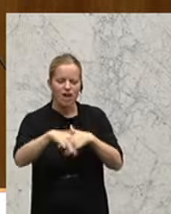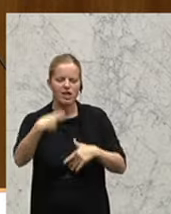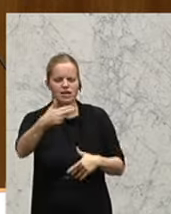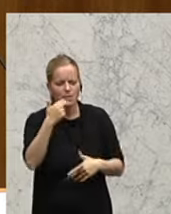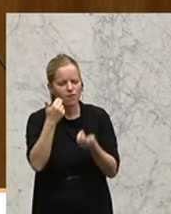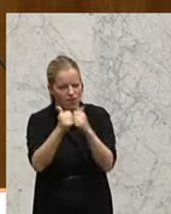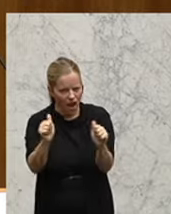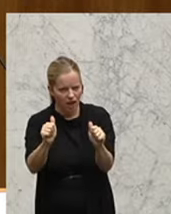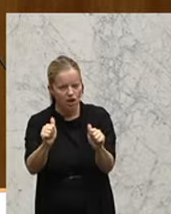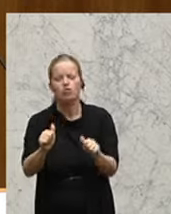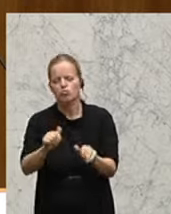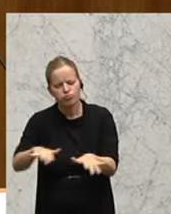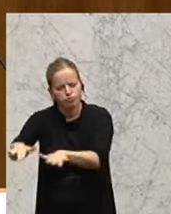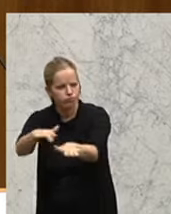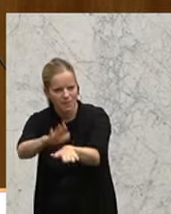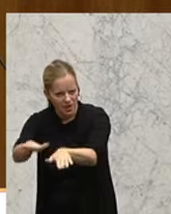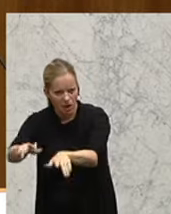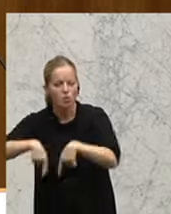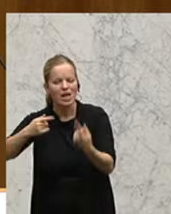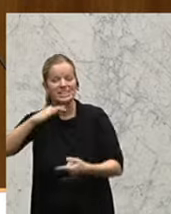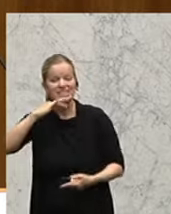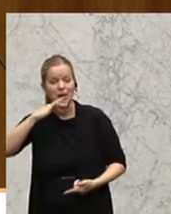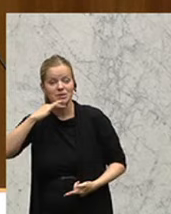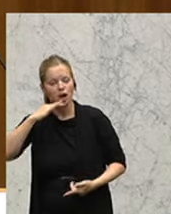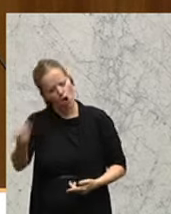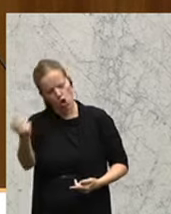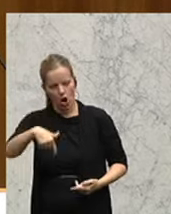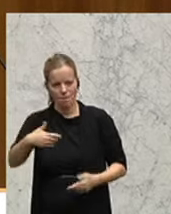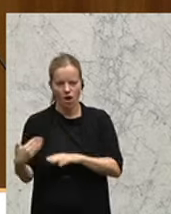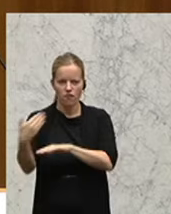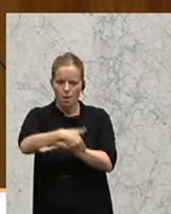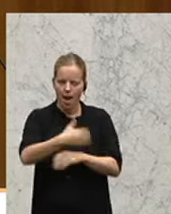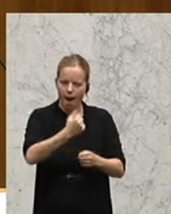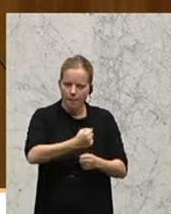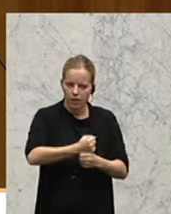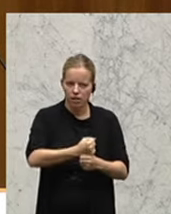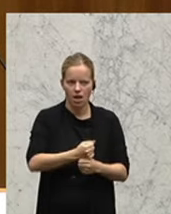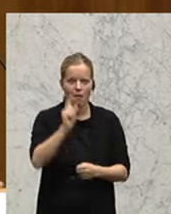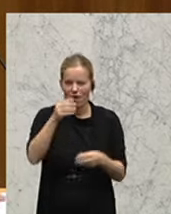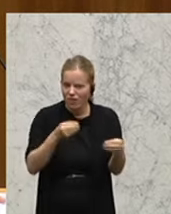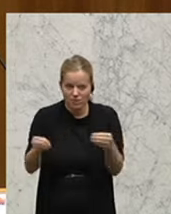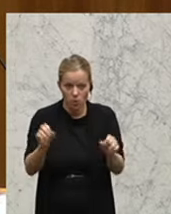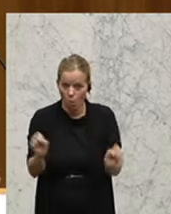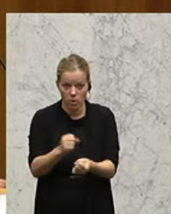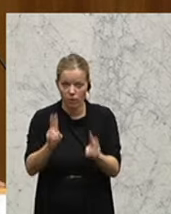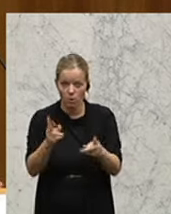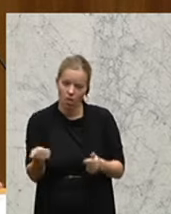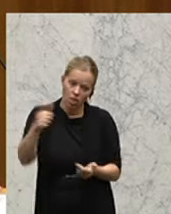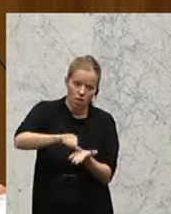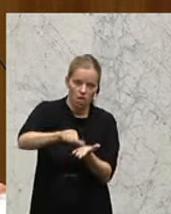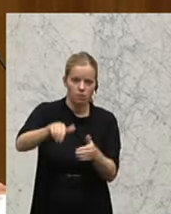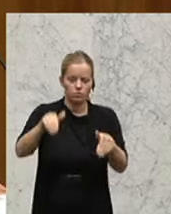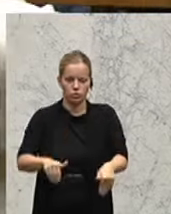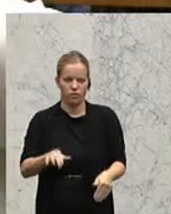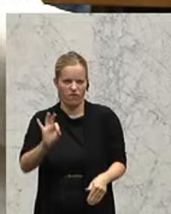kommst am Samstag herein, dann muss der Zuschläge zahlen dafür, obwohl es im Interesse von beiden Seiten ist, dass man diese Flexibilität gestattet. Also hier ist es